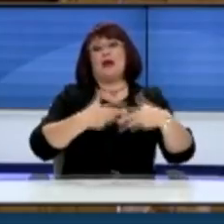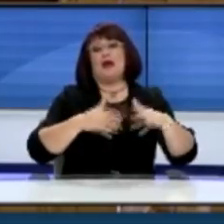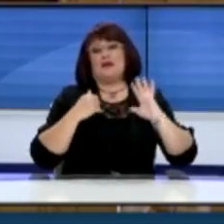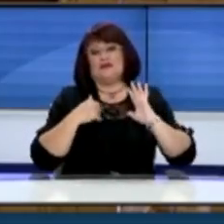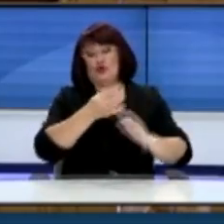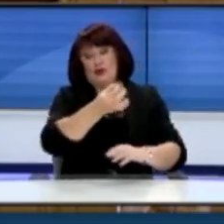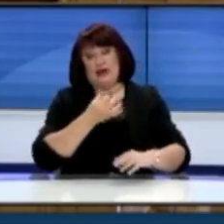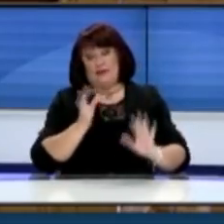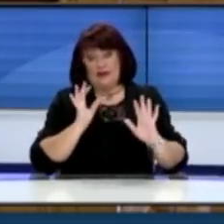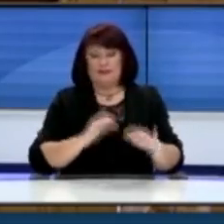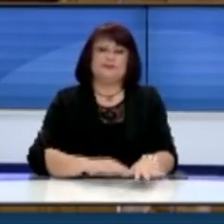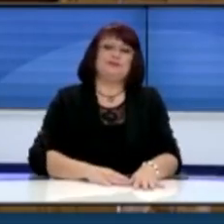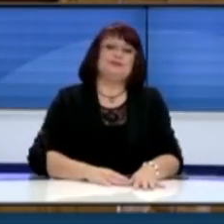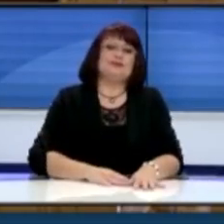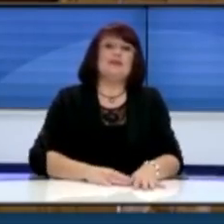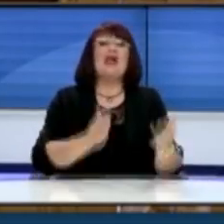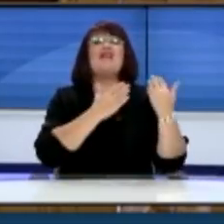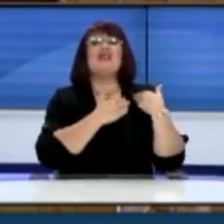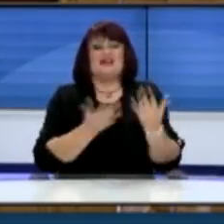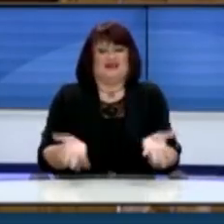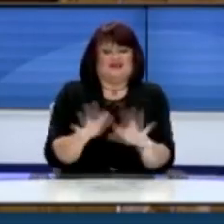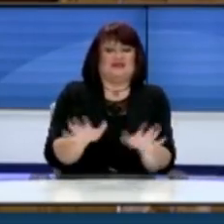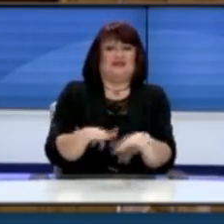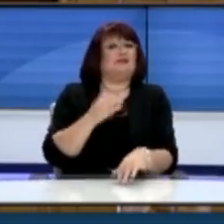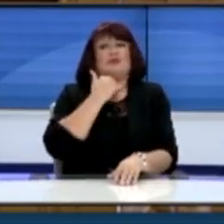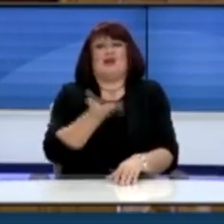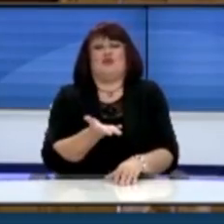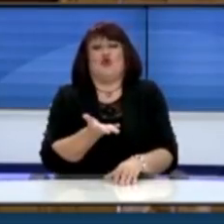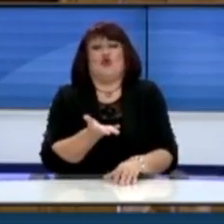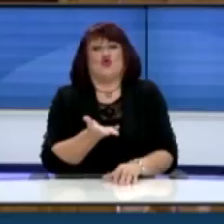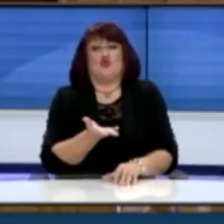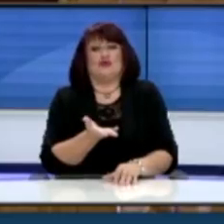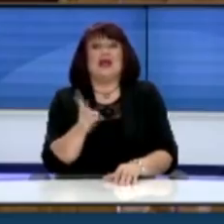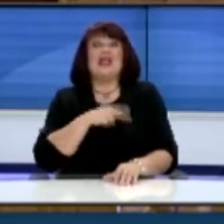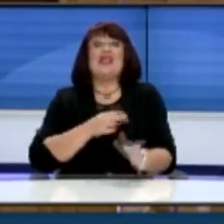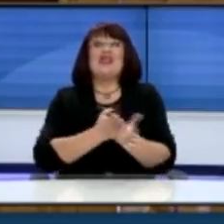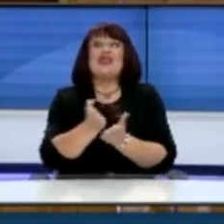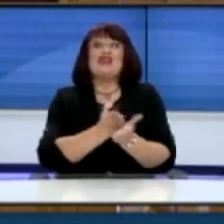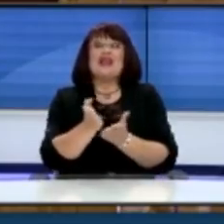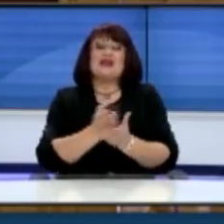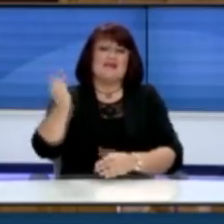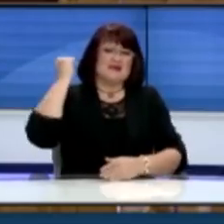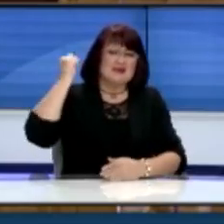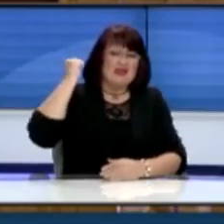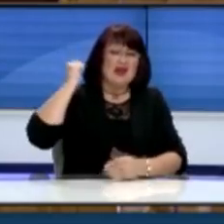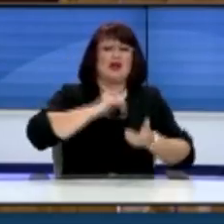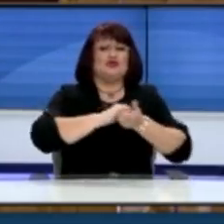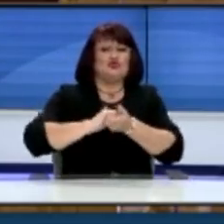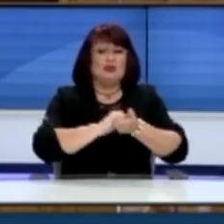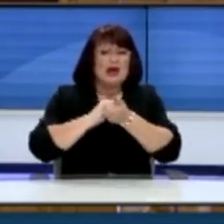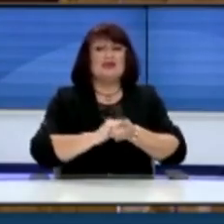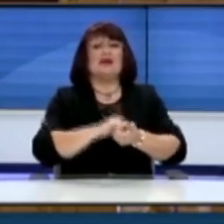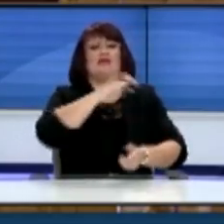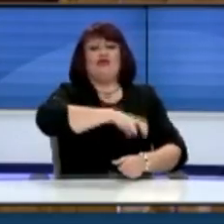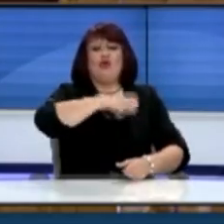οποιοδήποτε επιτελικό κράτος. Οι ευθύνες δεν κουκουλώνονται. Απέναντι στα δίκαια αιτήματα των συνδικάτων, των